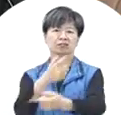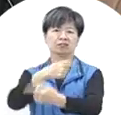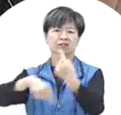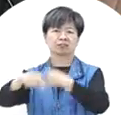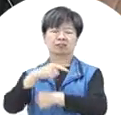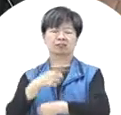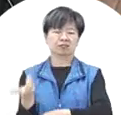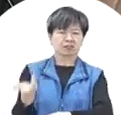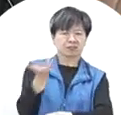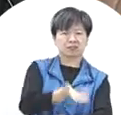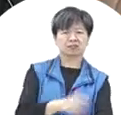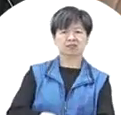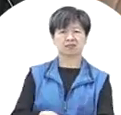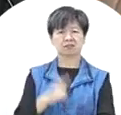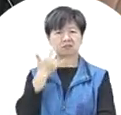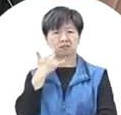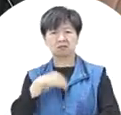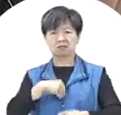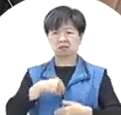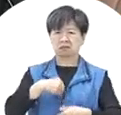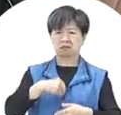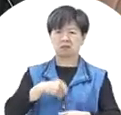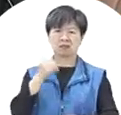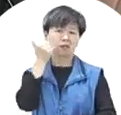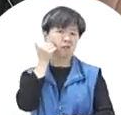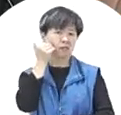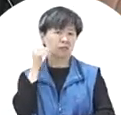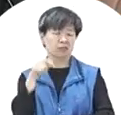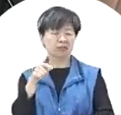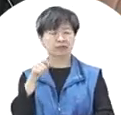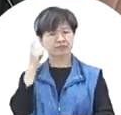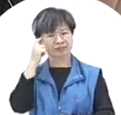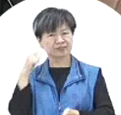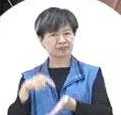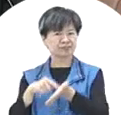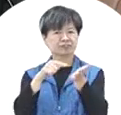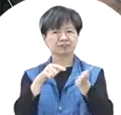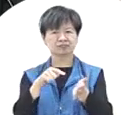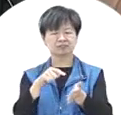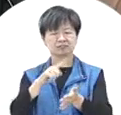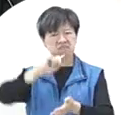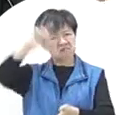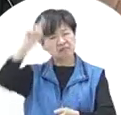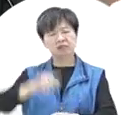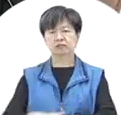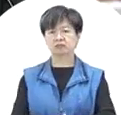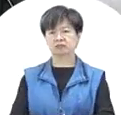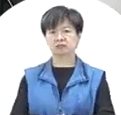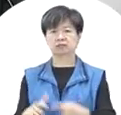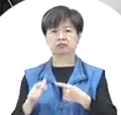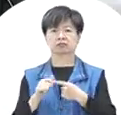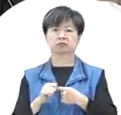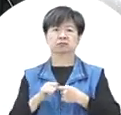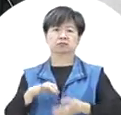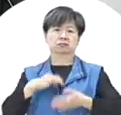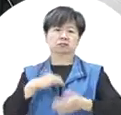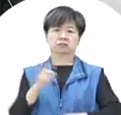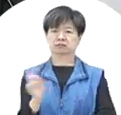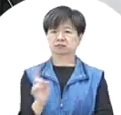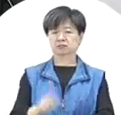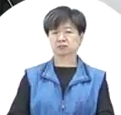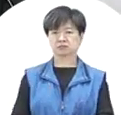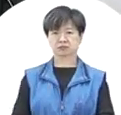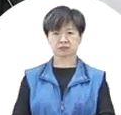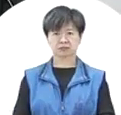知道爸爸妈妈很害怕哦，如果说今天他想要陈情想要投诉的话，他第一个要担心的是什么？他第一个要担心